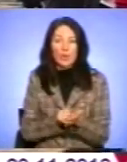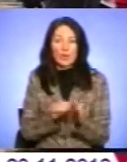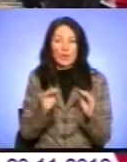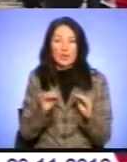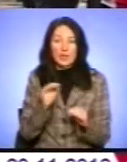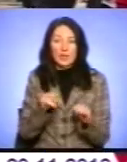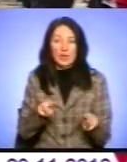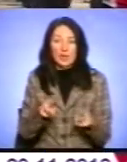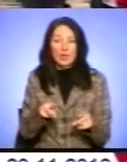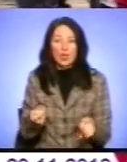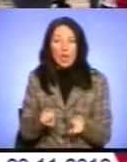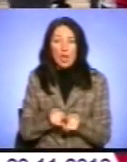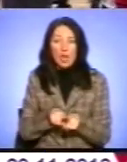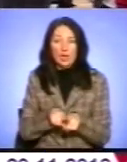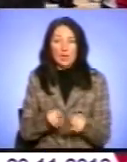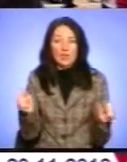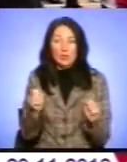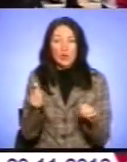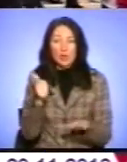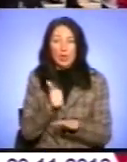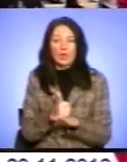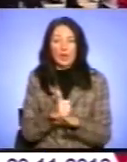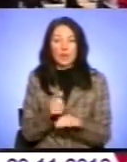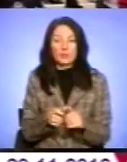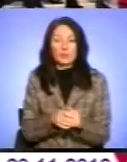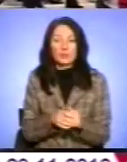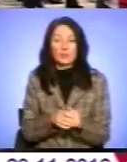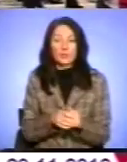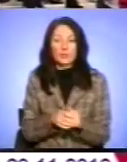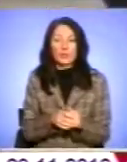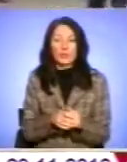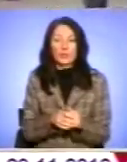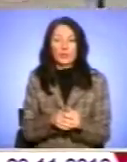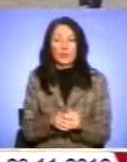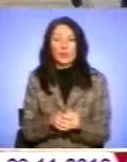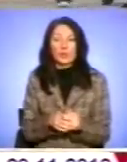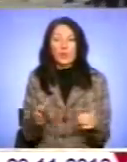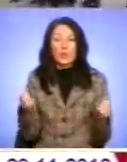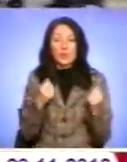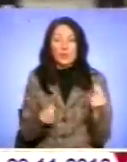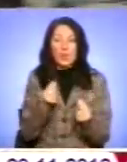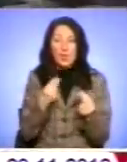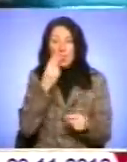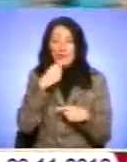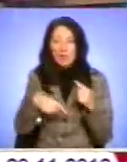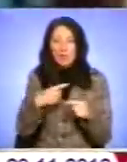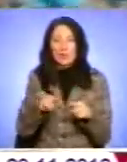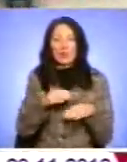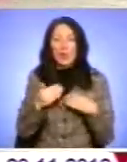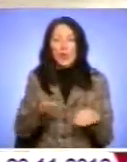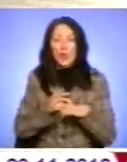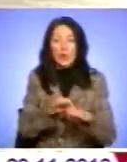так? Так, спорт – це найголовніше. Спортивні ігри традиційно пройшли у два